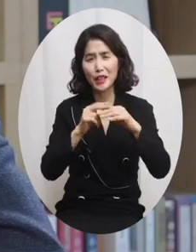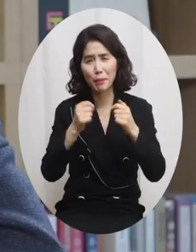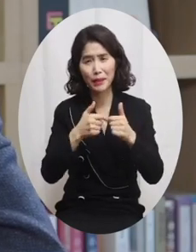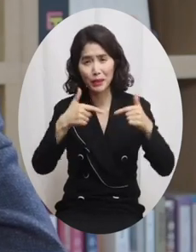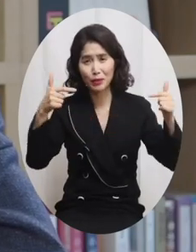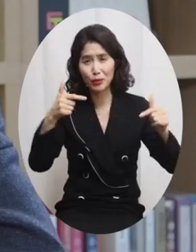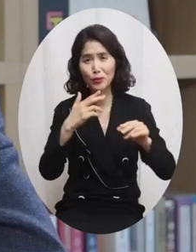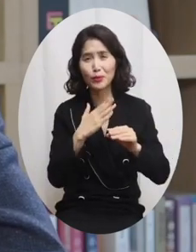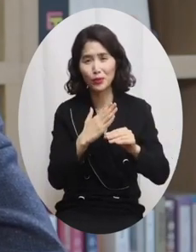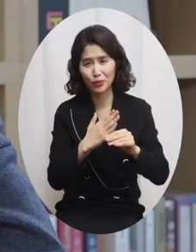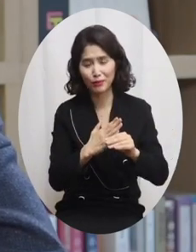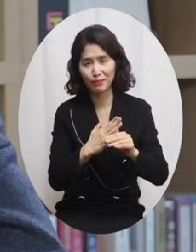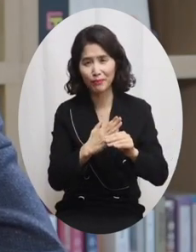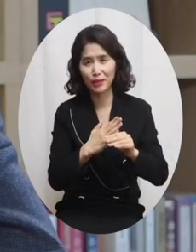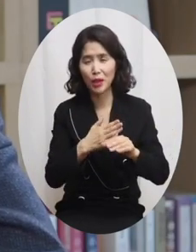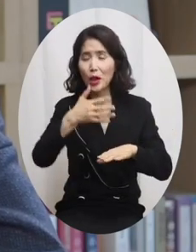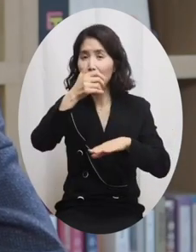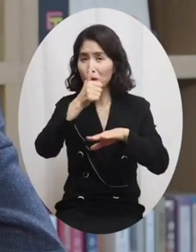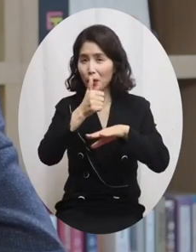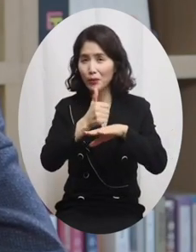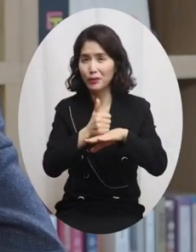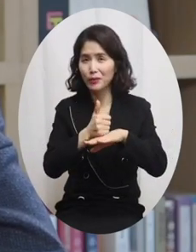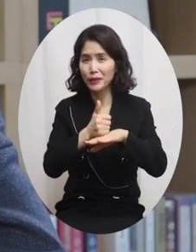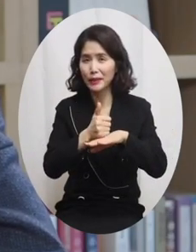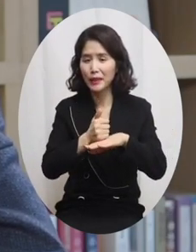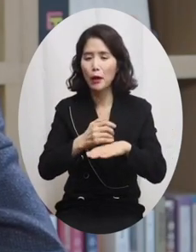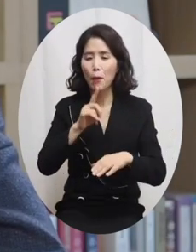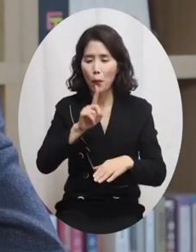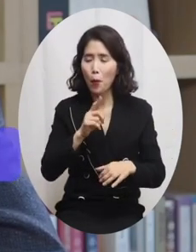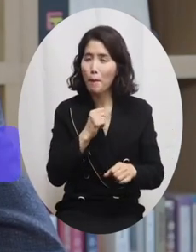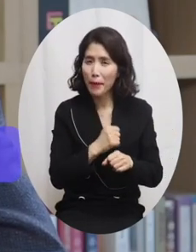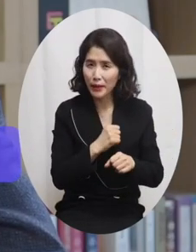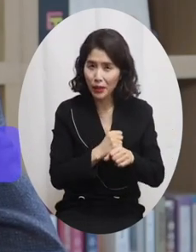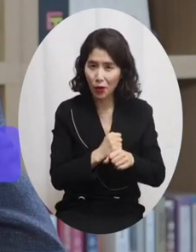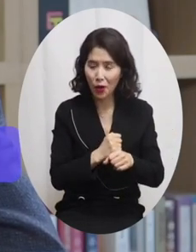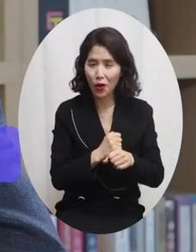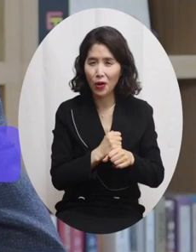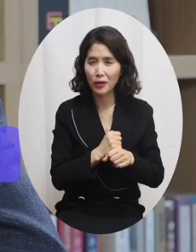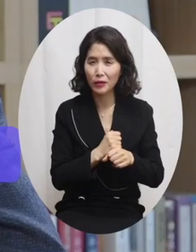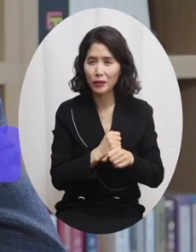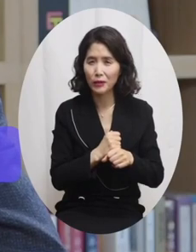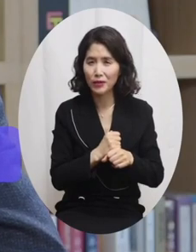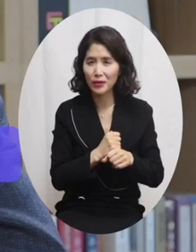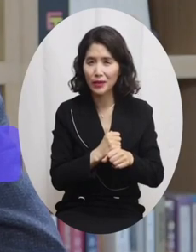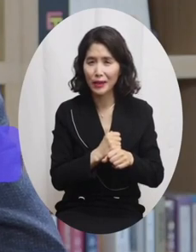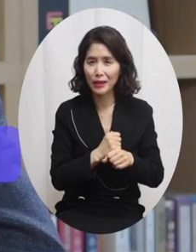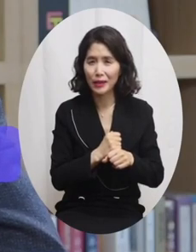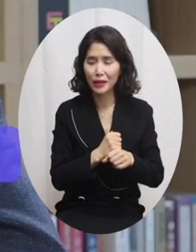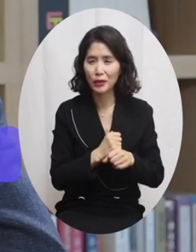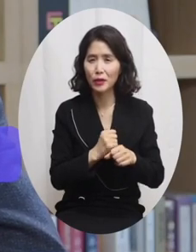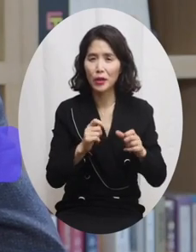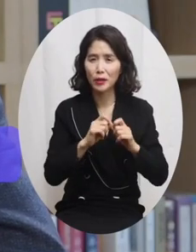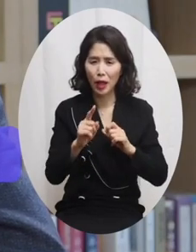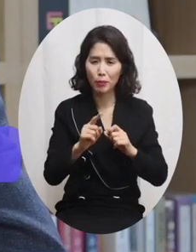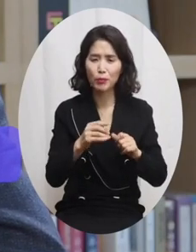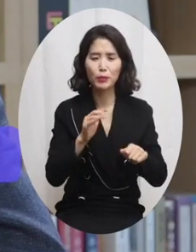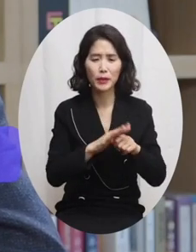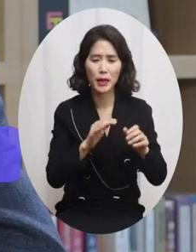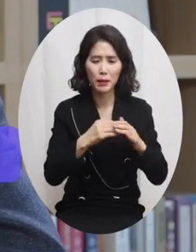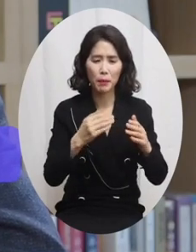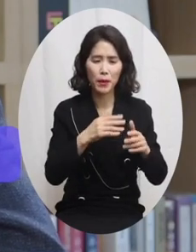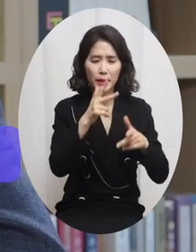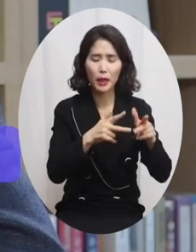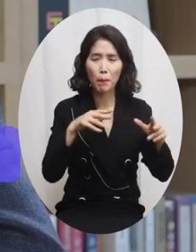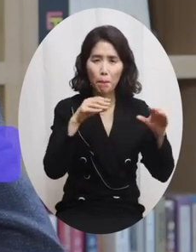근데 이것이 결국은 제조업이나 이런 걸로 해서 어떻게 보면 그 폐쇄되어야 되는 산업이 아니라